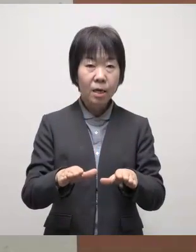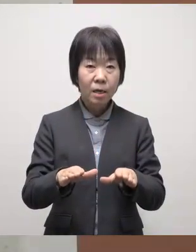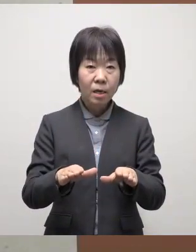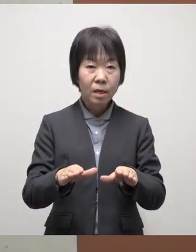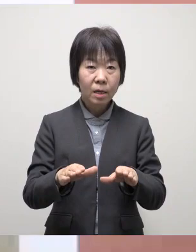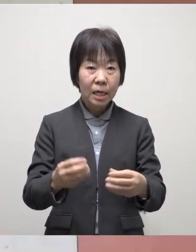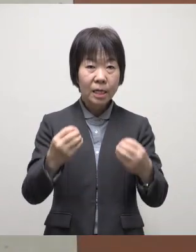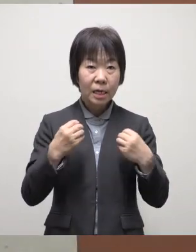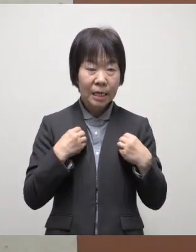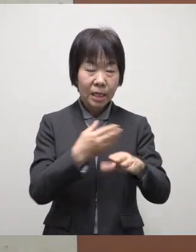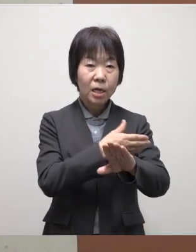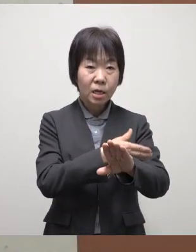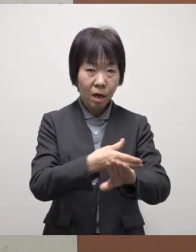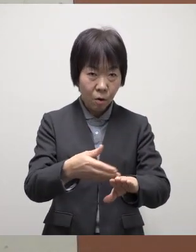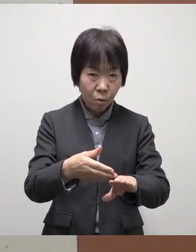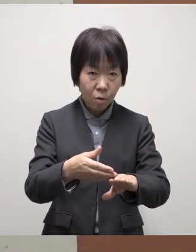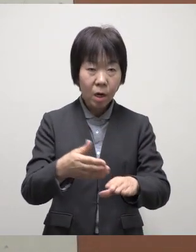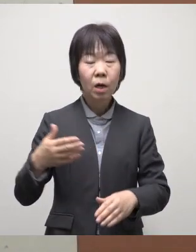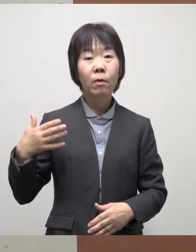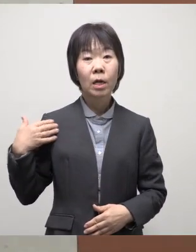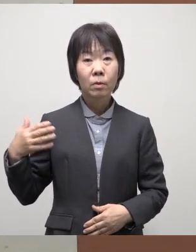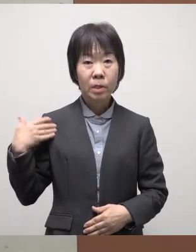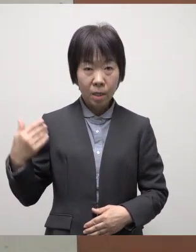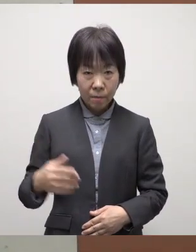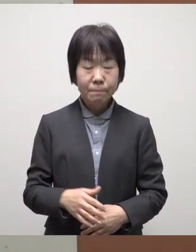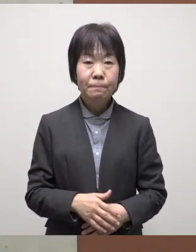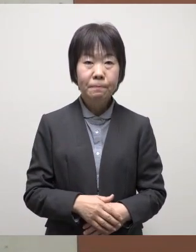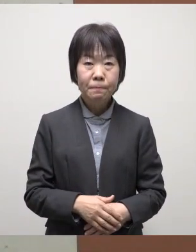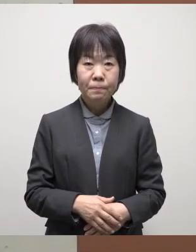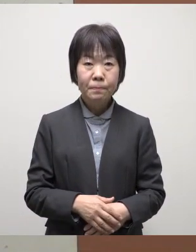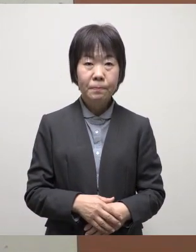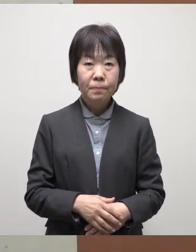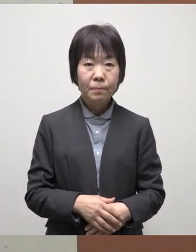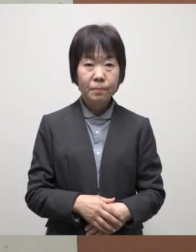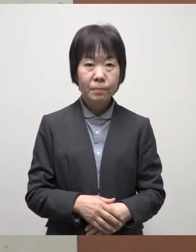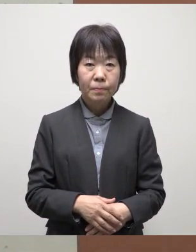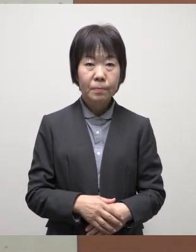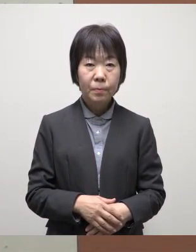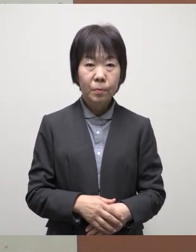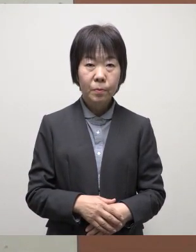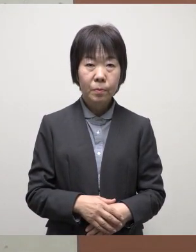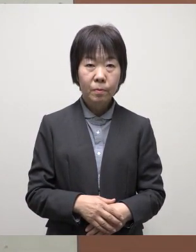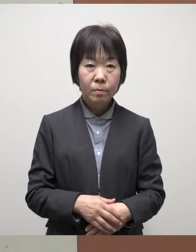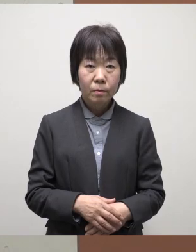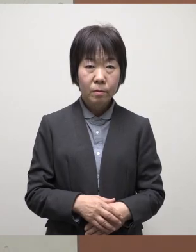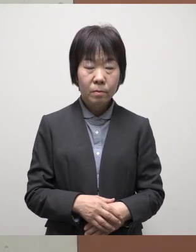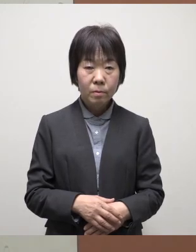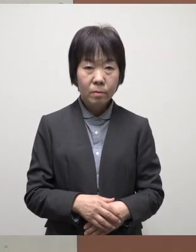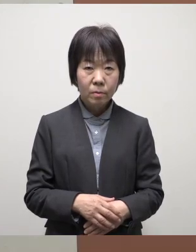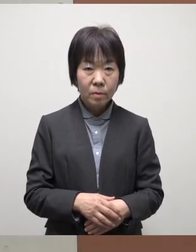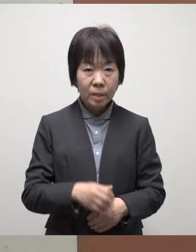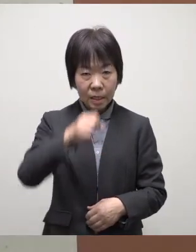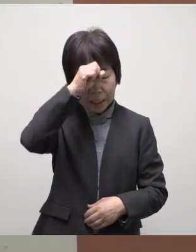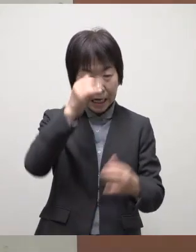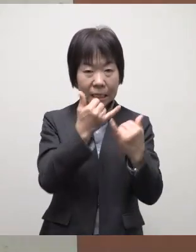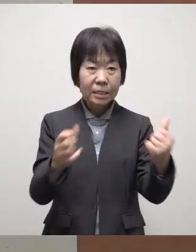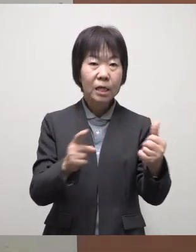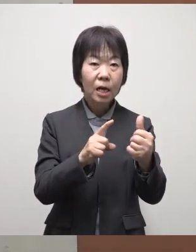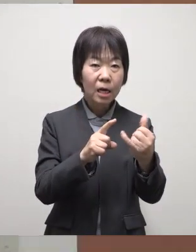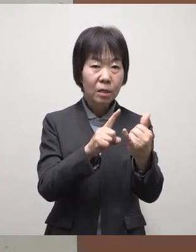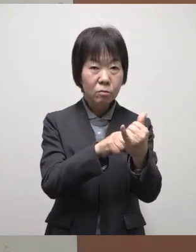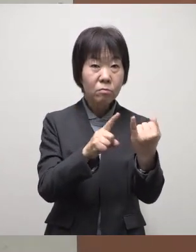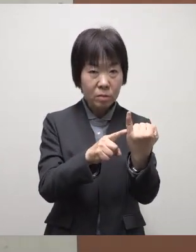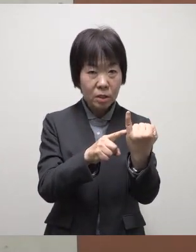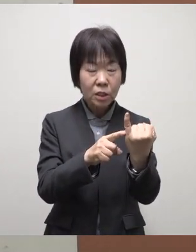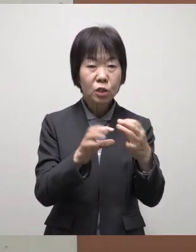感染経路が明らかではありません感情の概要ですが